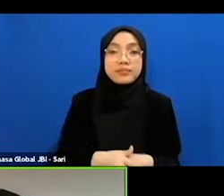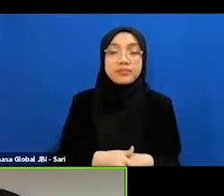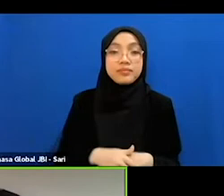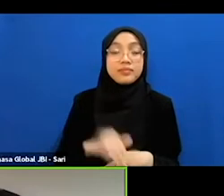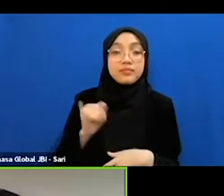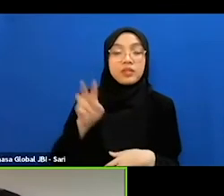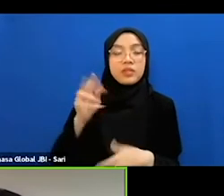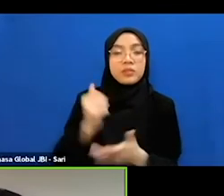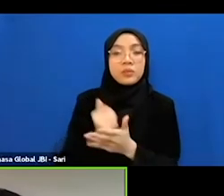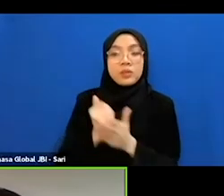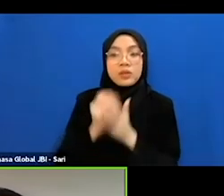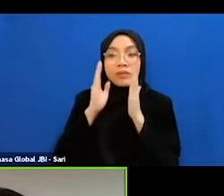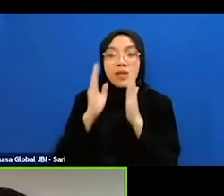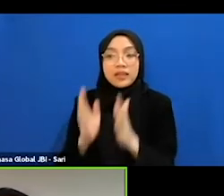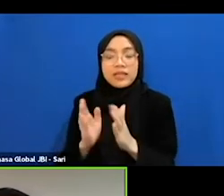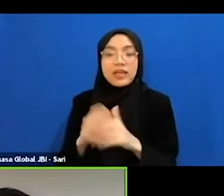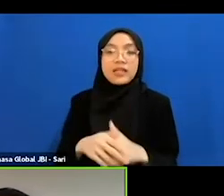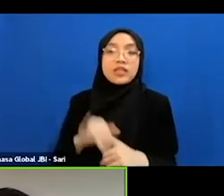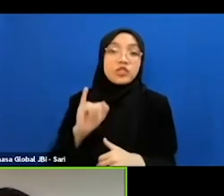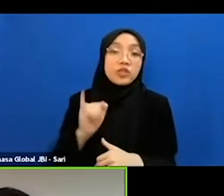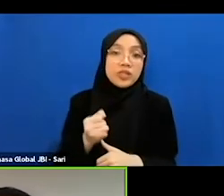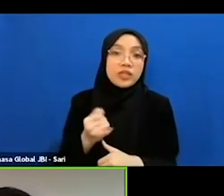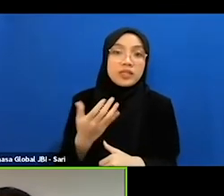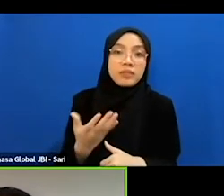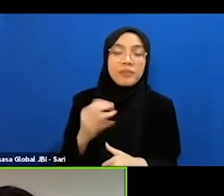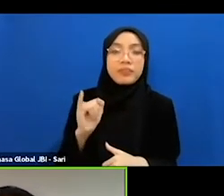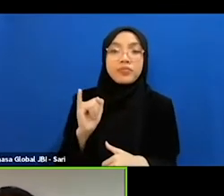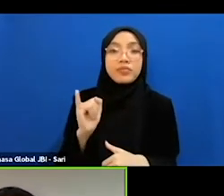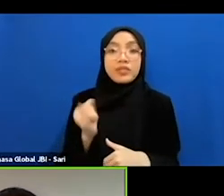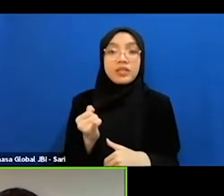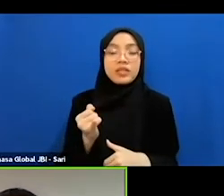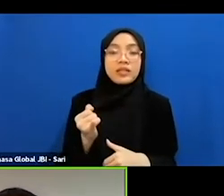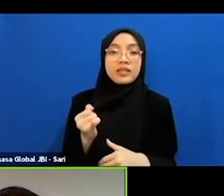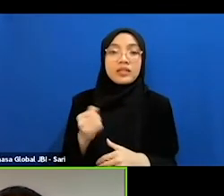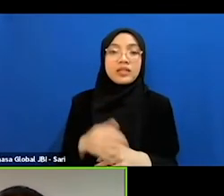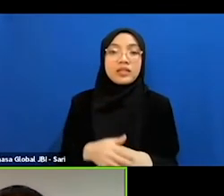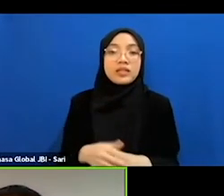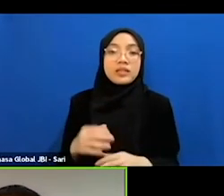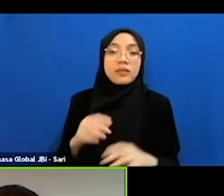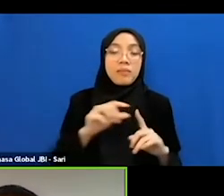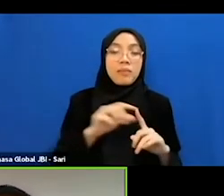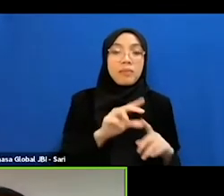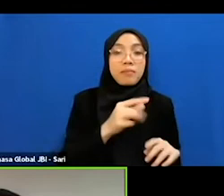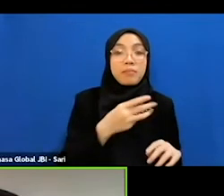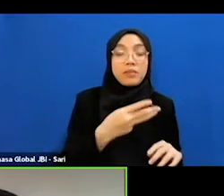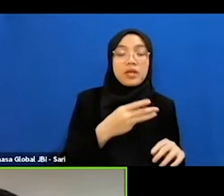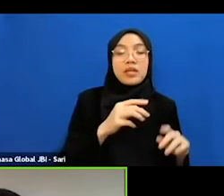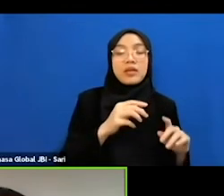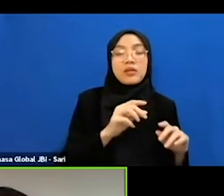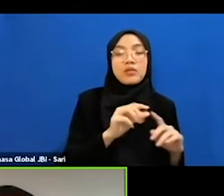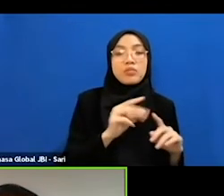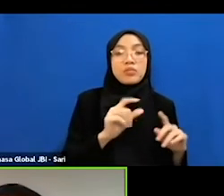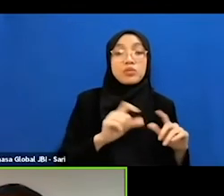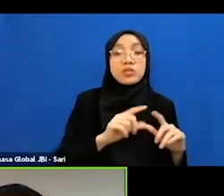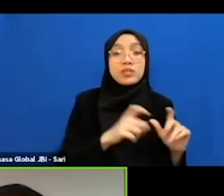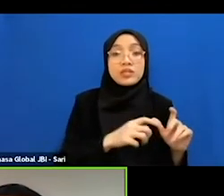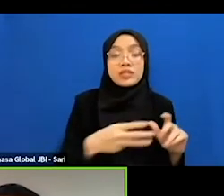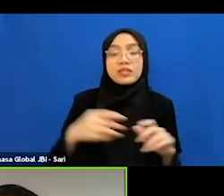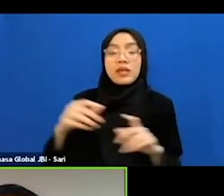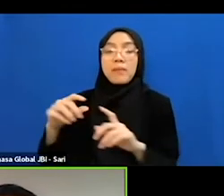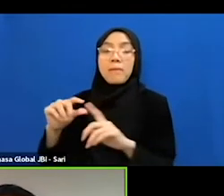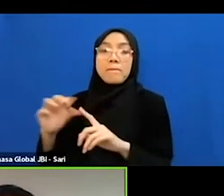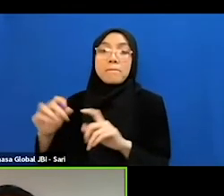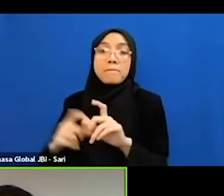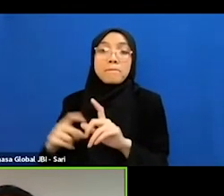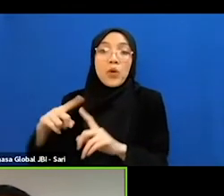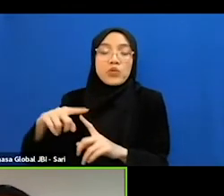ini harus mendapat perhatian lagi Eh Pri borghese dan posts by Voices ini apa saja